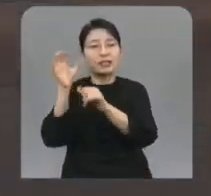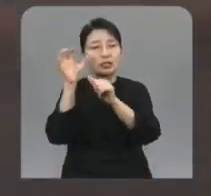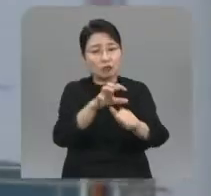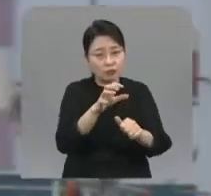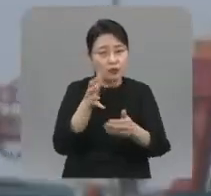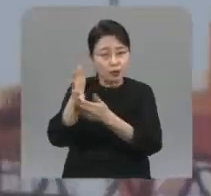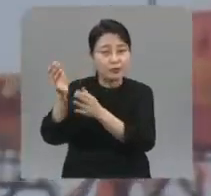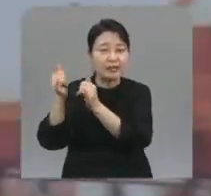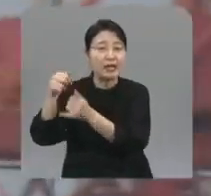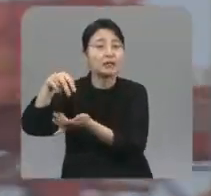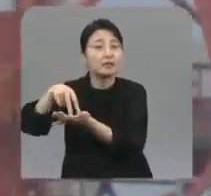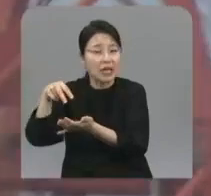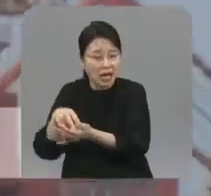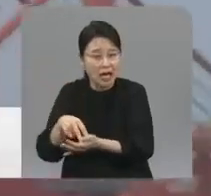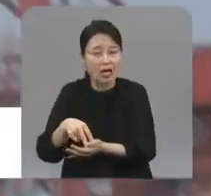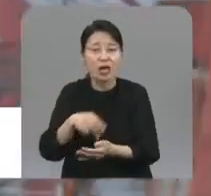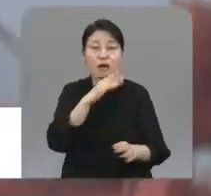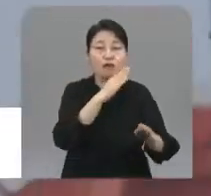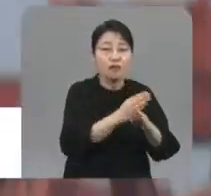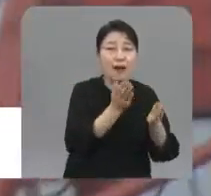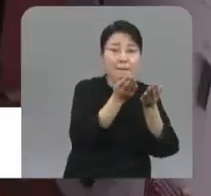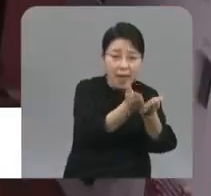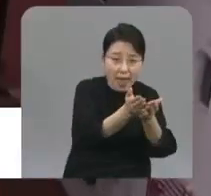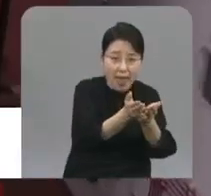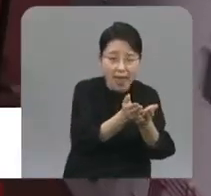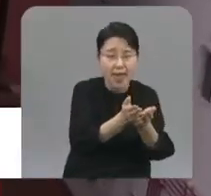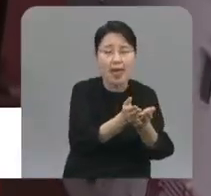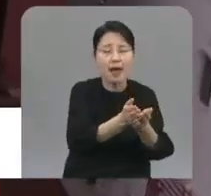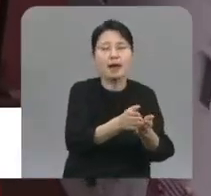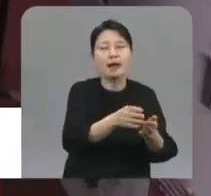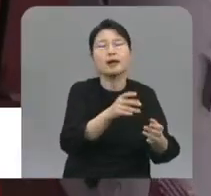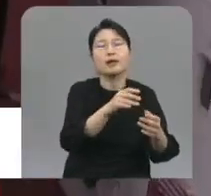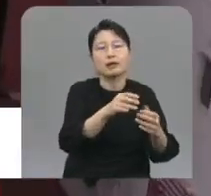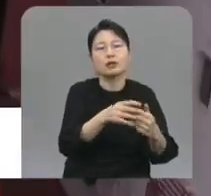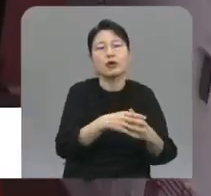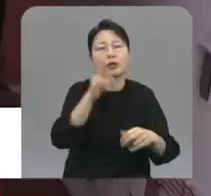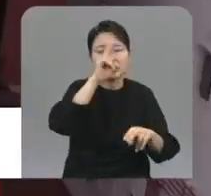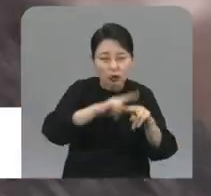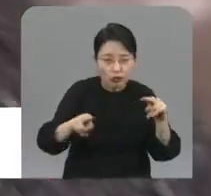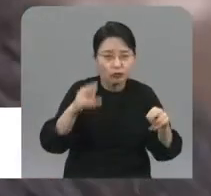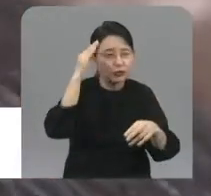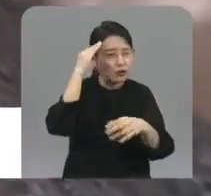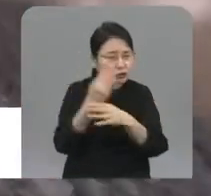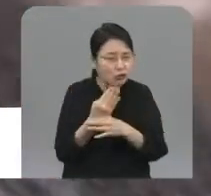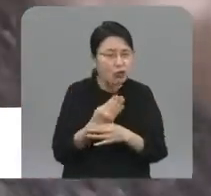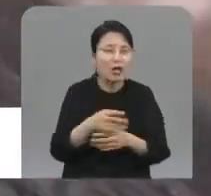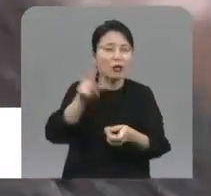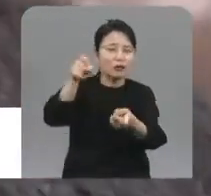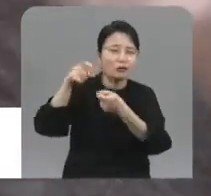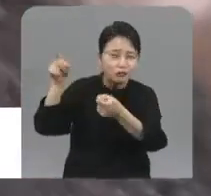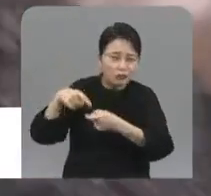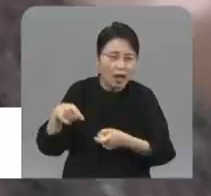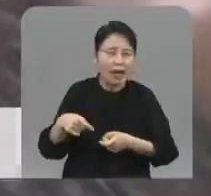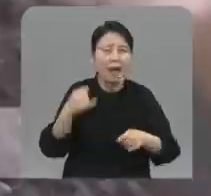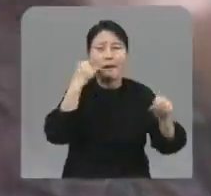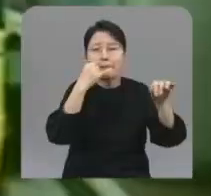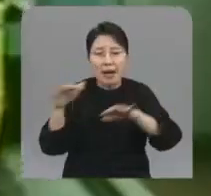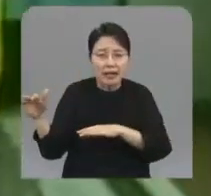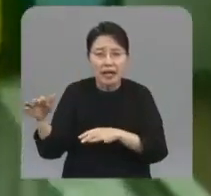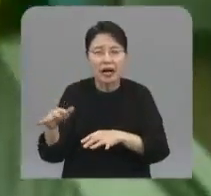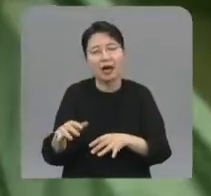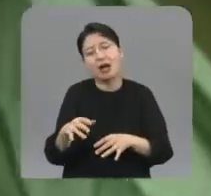pengembangan senjata nuklir kelompok peretas yang terkait dengan pemerintah Korea Utara telah memeras aset mata uang virtual